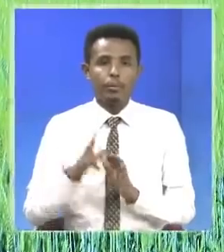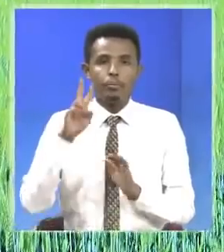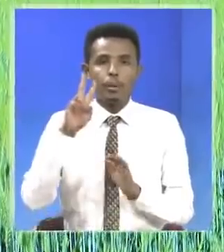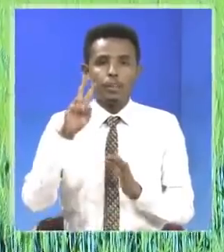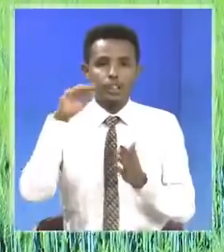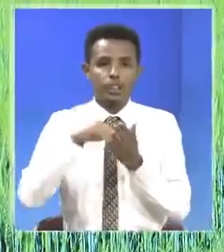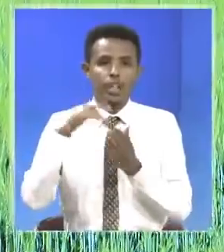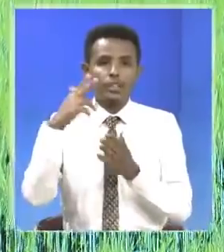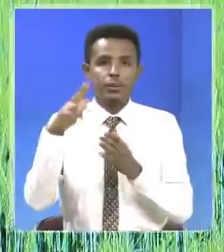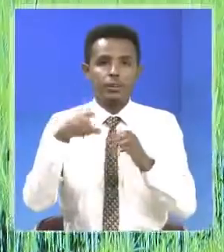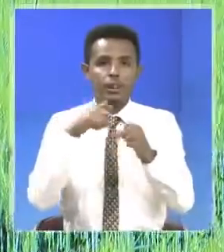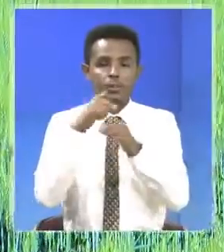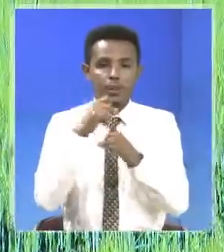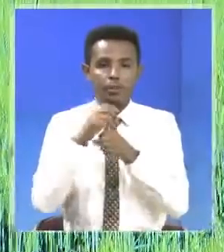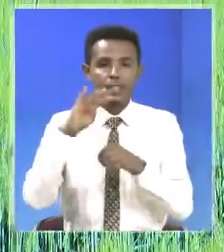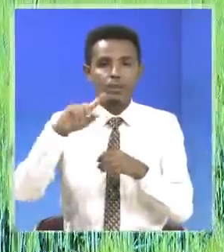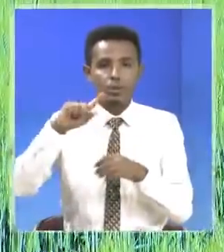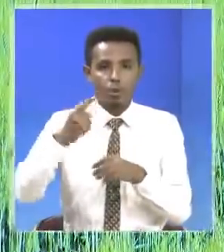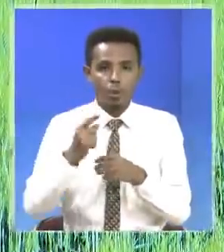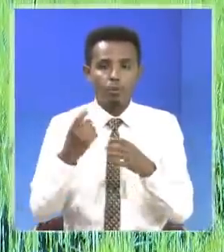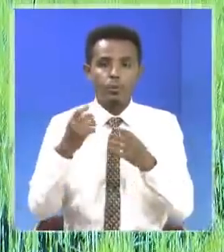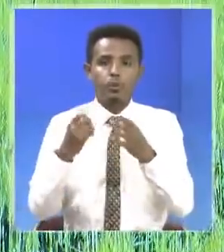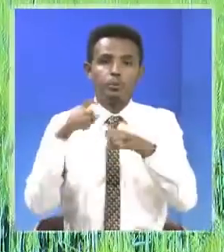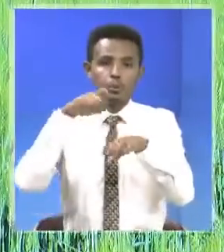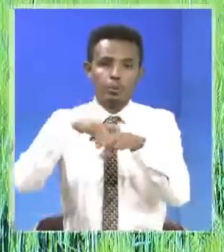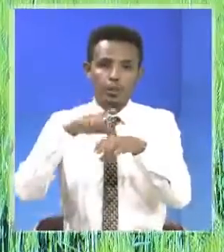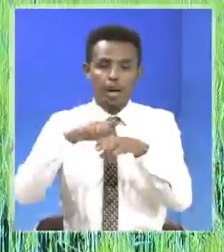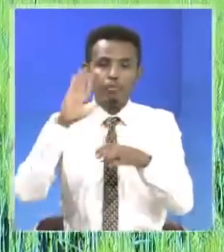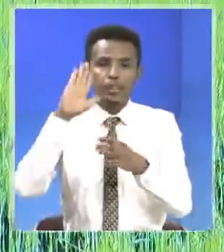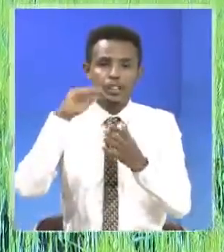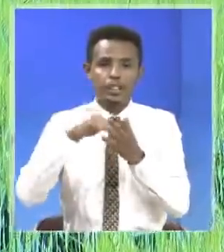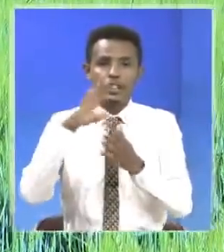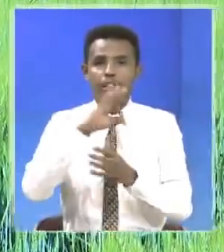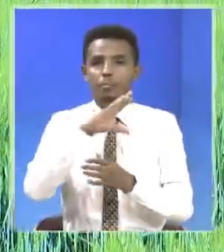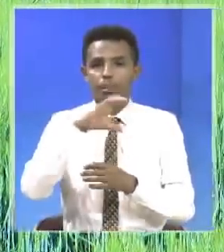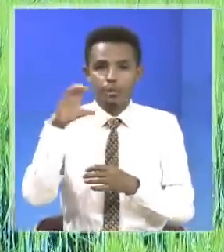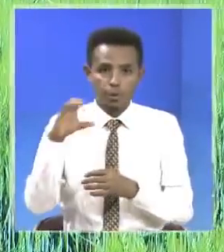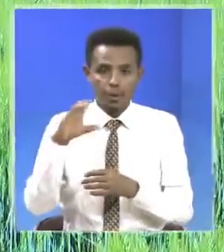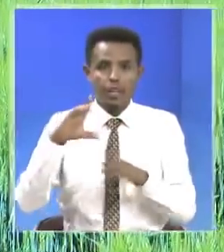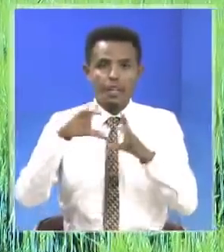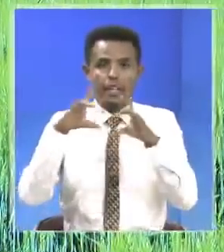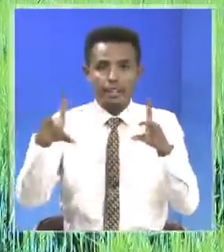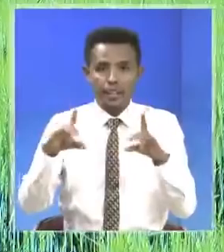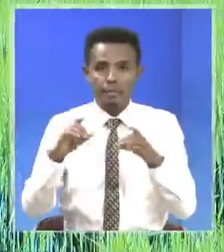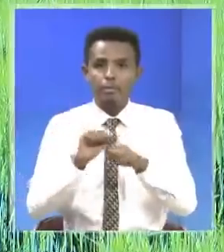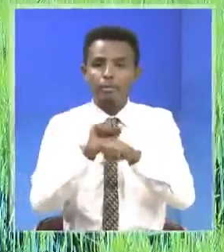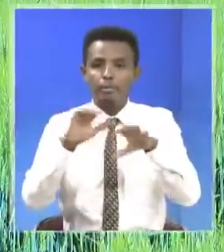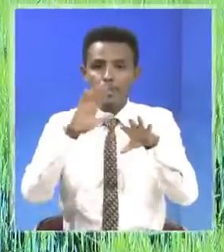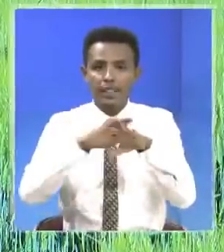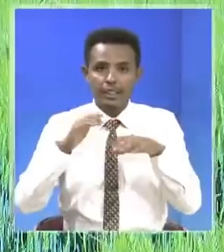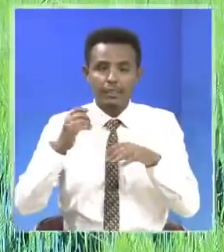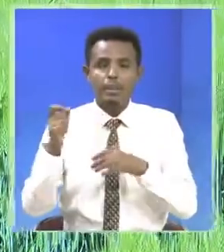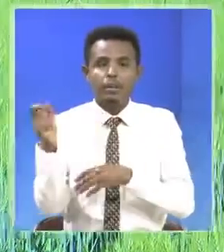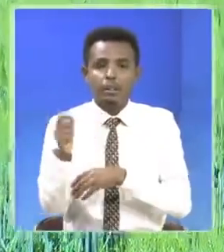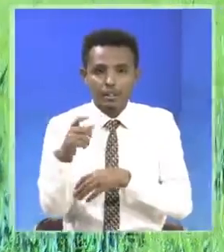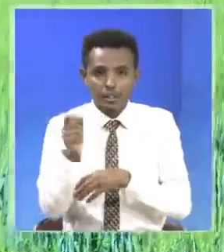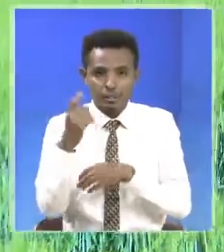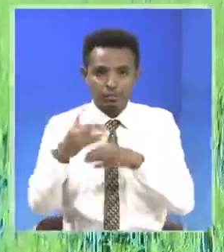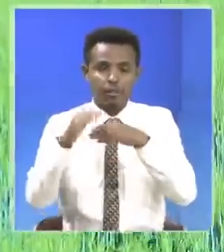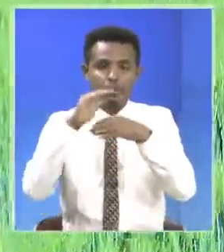በ2013 ዓ.ም የመስኖ ወቅት በቆጋ መስኖ ልማት ፕሮጀክት 5950 ሄክታር መሬት በአዘርትና እንዲሁም በአትክልትና ፍራፍሬ ምርቶች